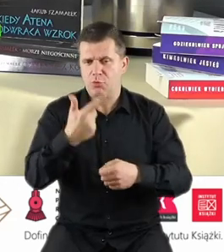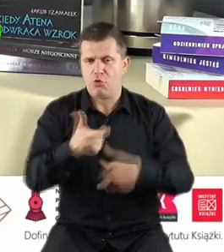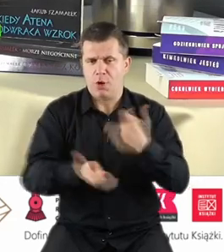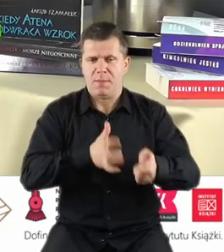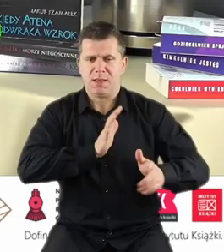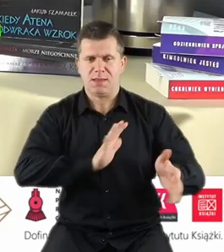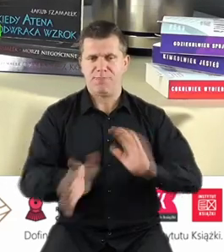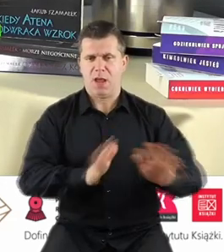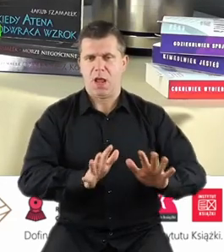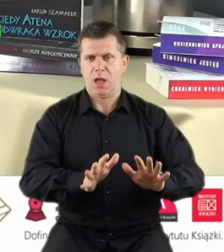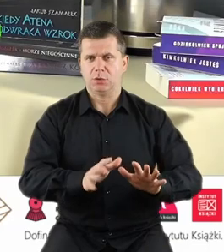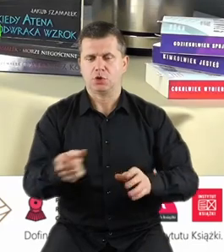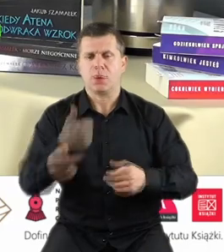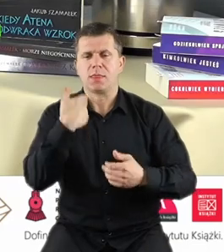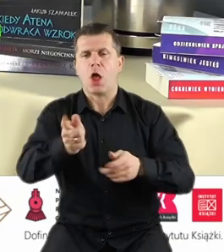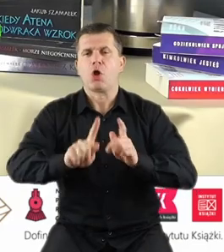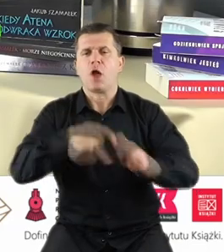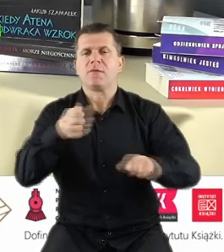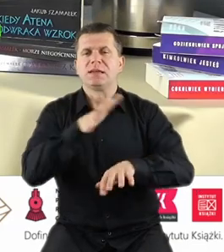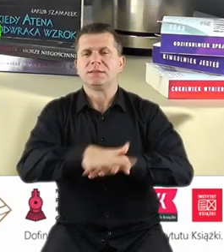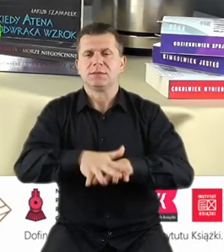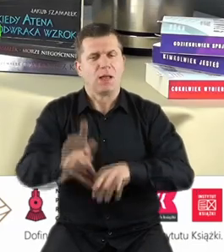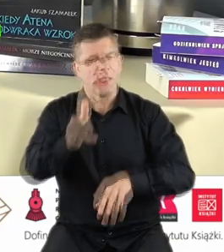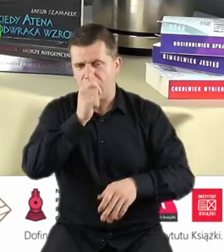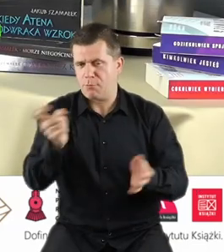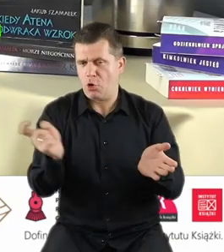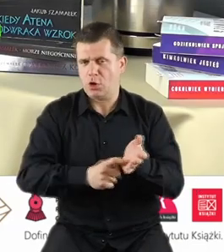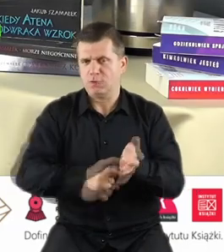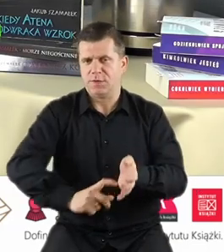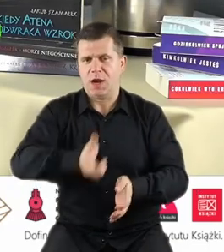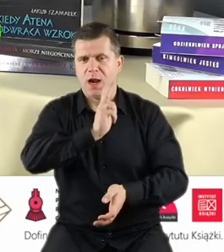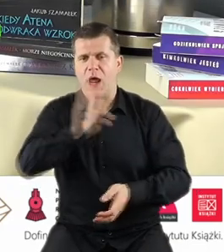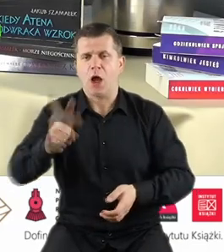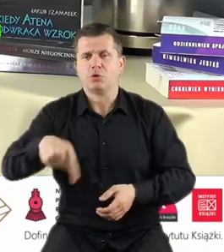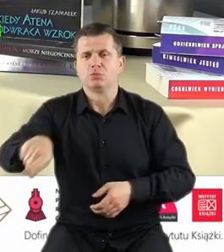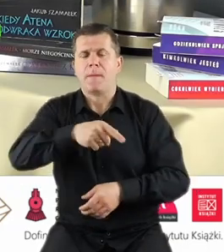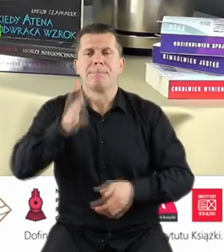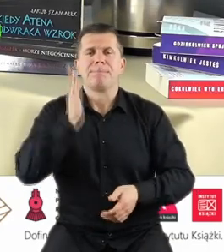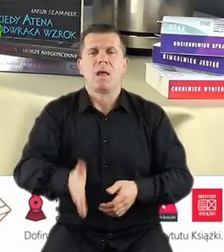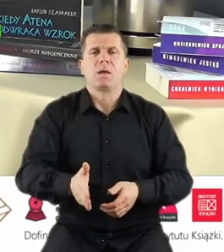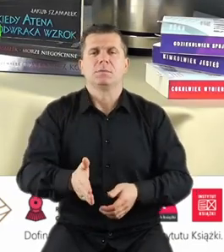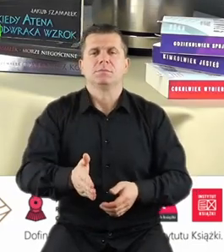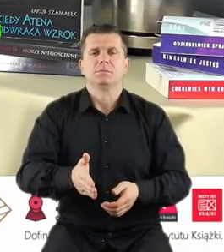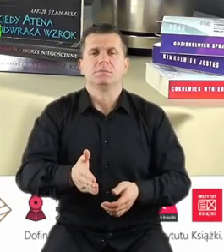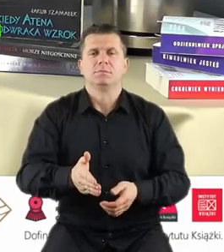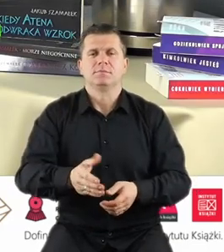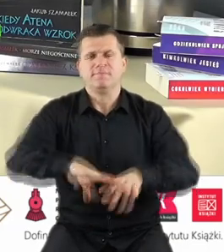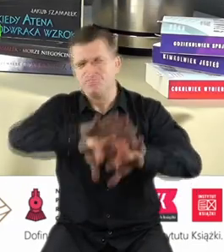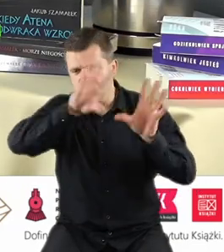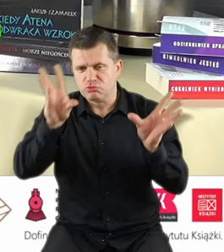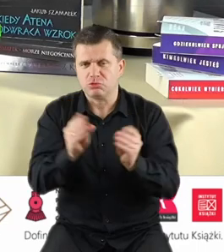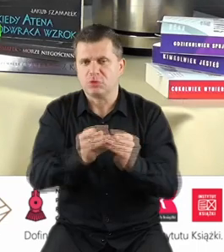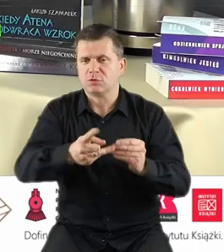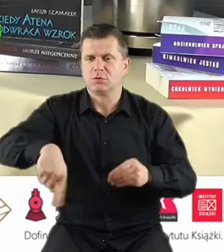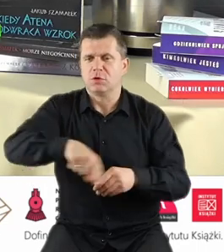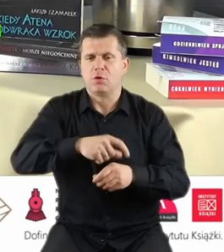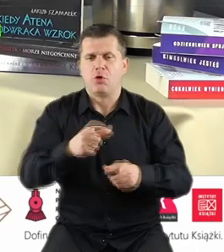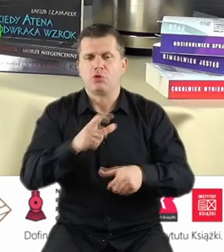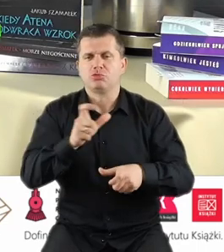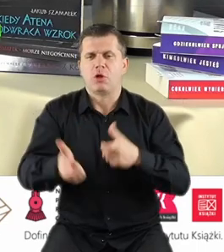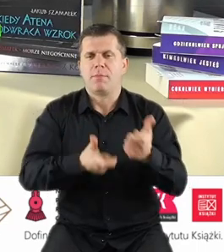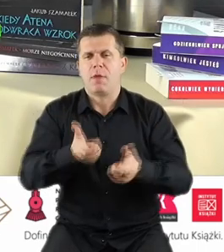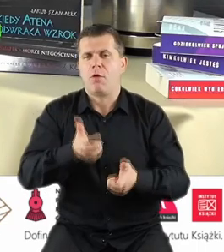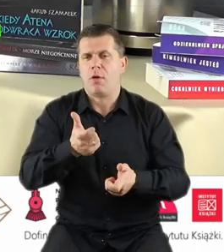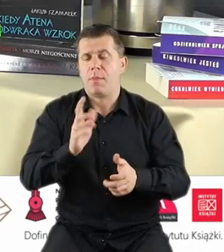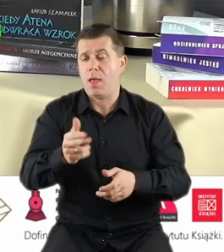będzie właśnie robił wszystkie te bariery. Natomiast w naszym indywidualnym życiu ja nie widzę